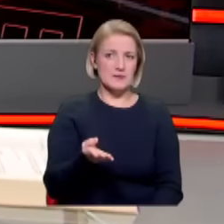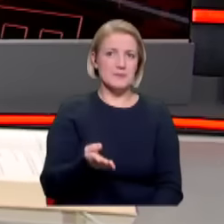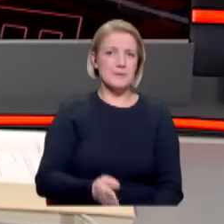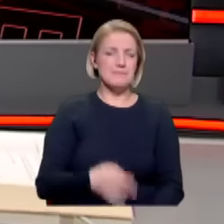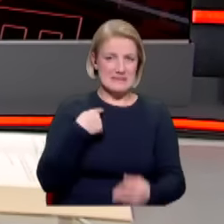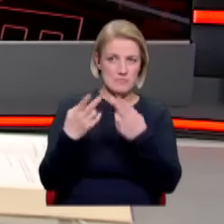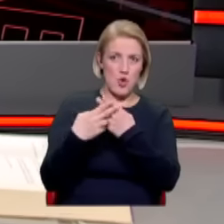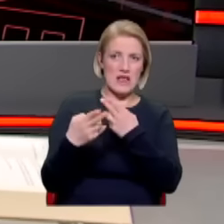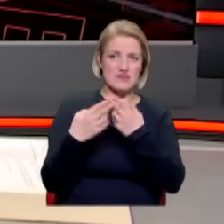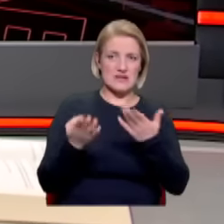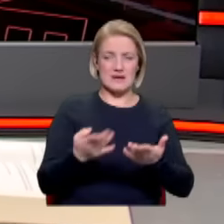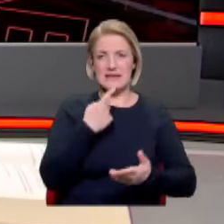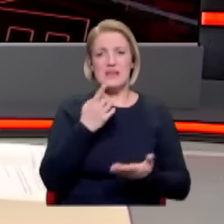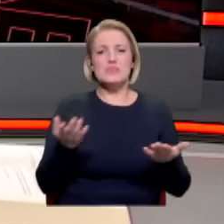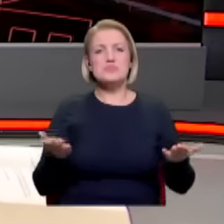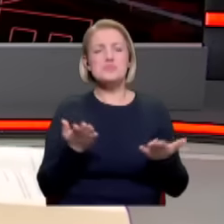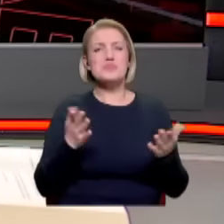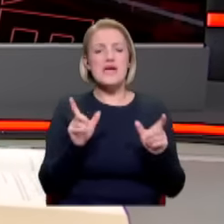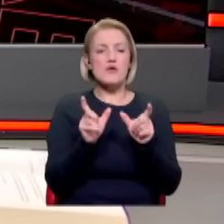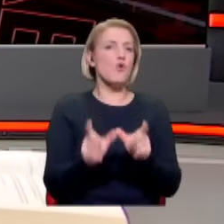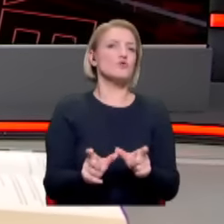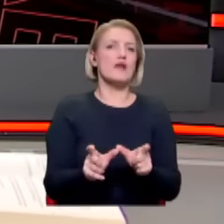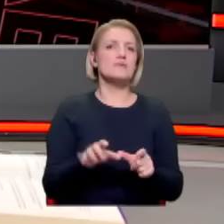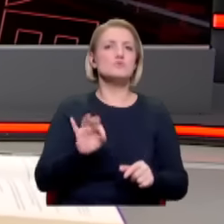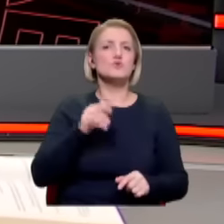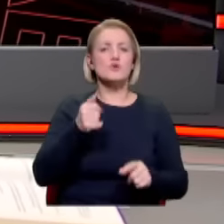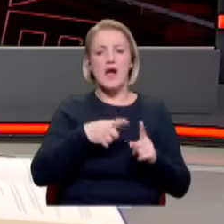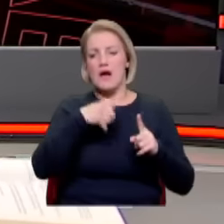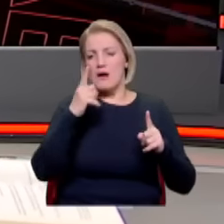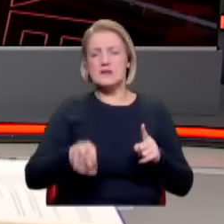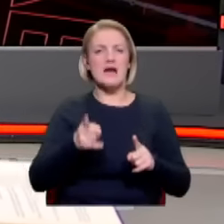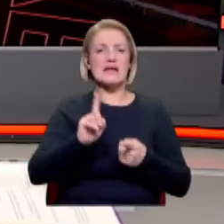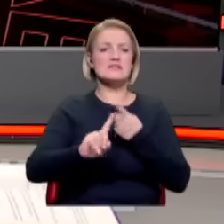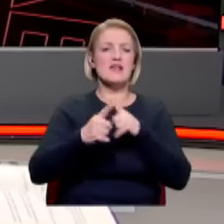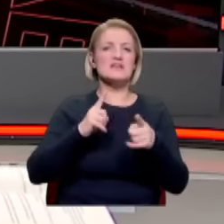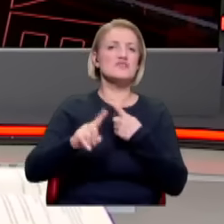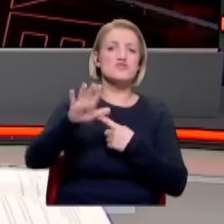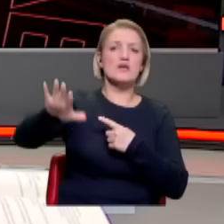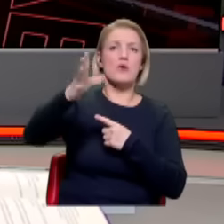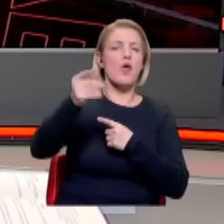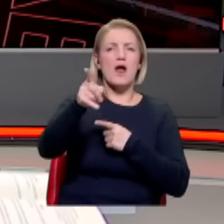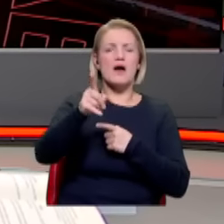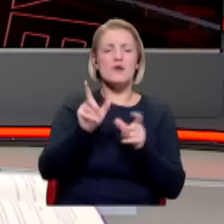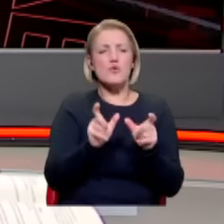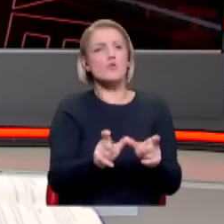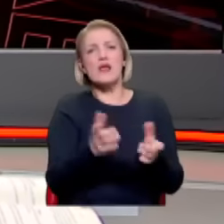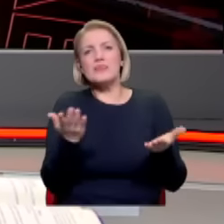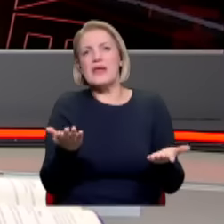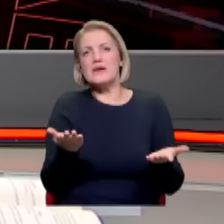diye? Neyi muhafaza etmişler bugüne kadar muhafazakar siyasetçiler olarak? Onu